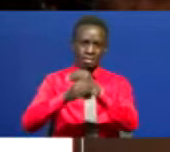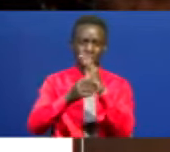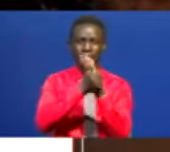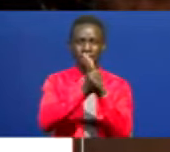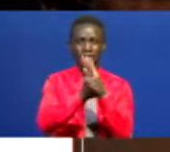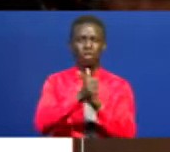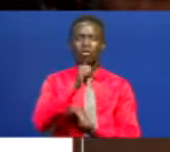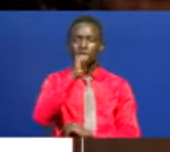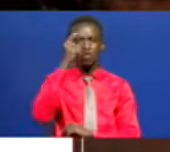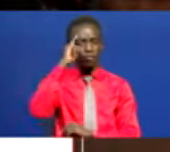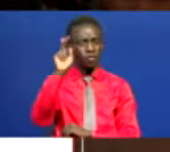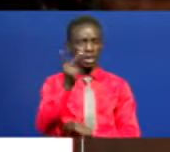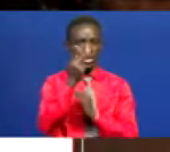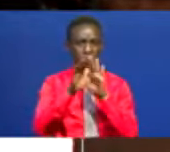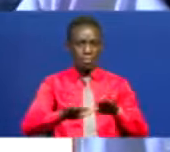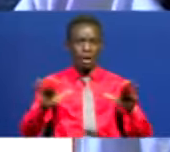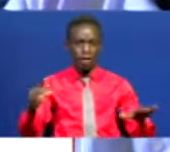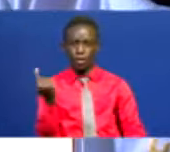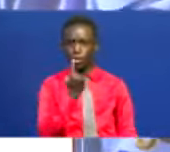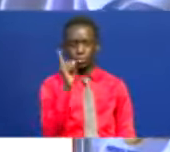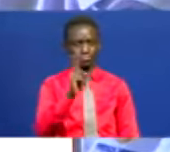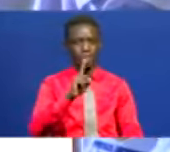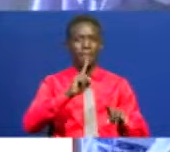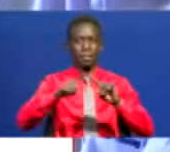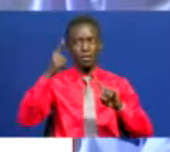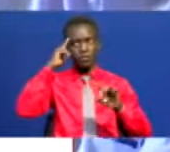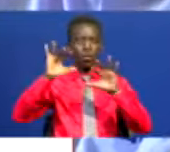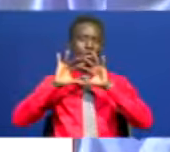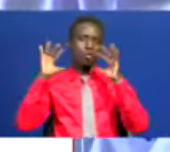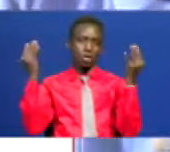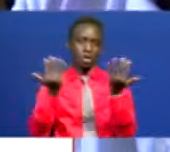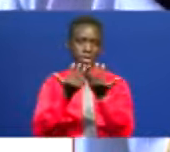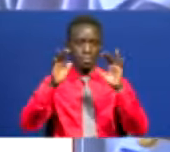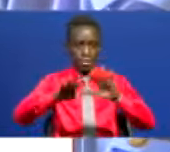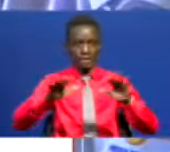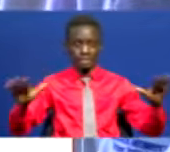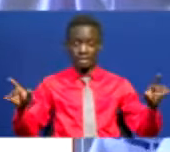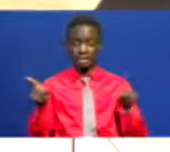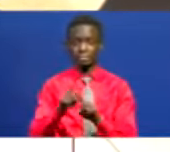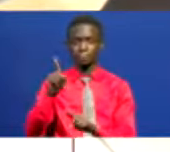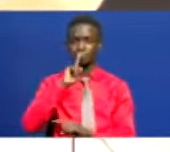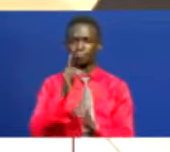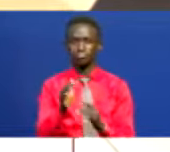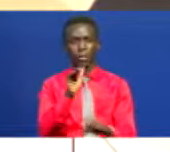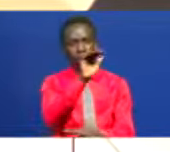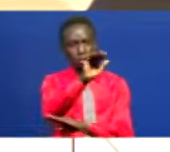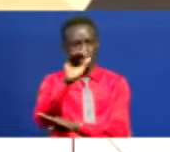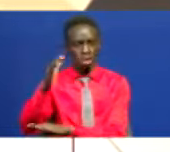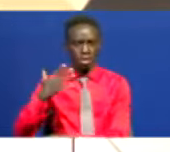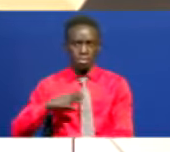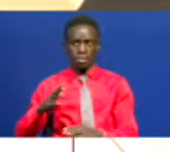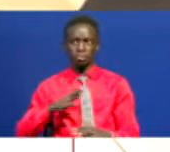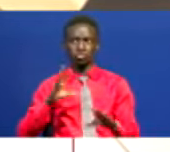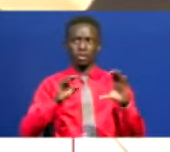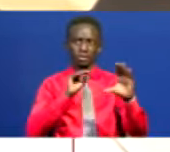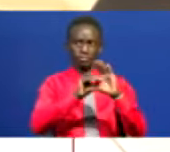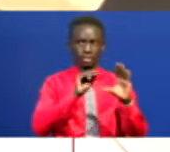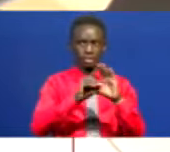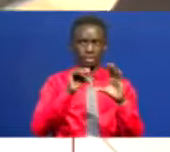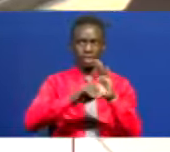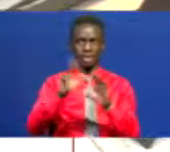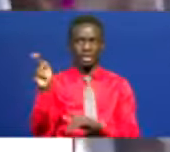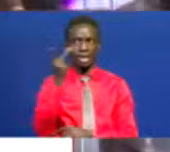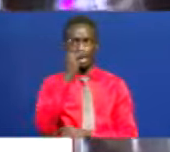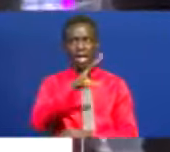also for the global market. Katibu huyo anatoa wito wa ushirikiano wa wawekezaji wa humu nchini na kimataifa